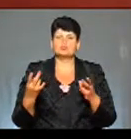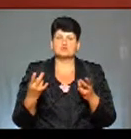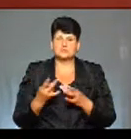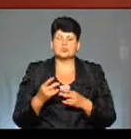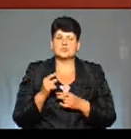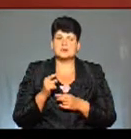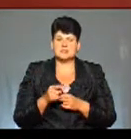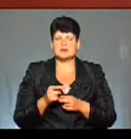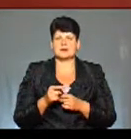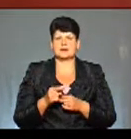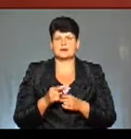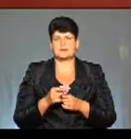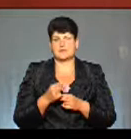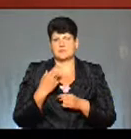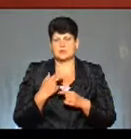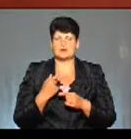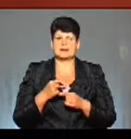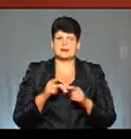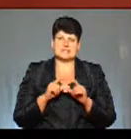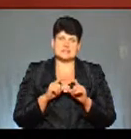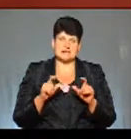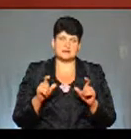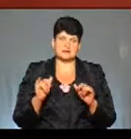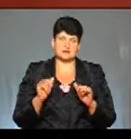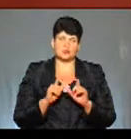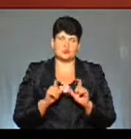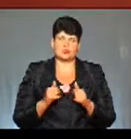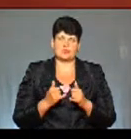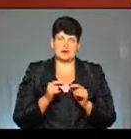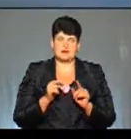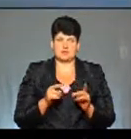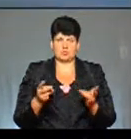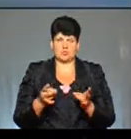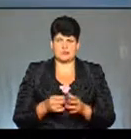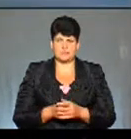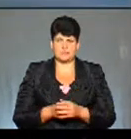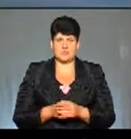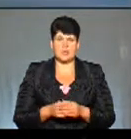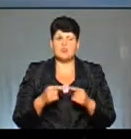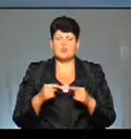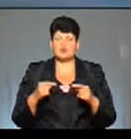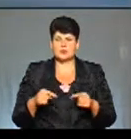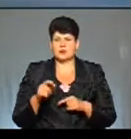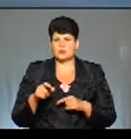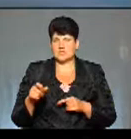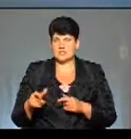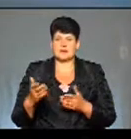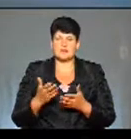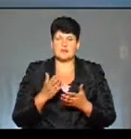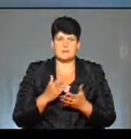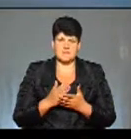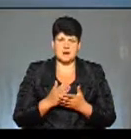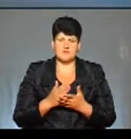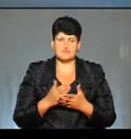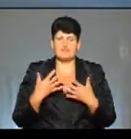тієї адаптованості різних закладів та установ для їхніх потреб? Будь-яка людина, яка має